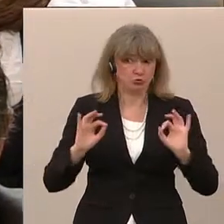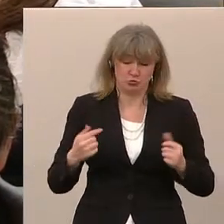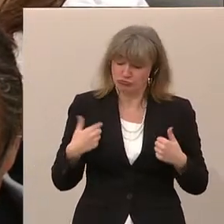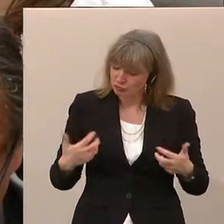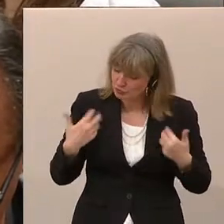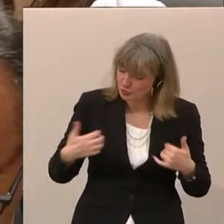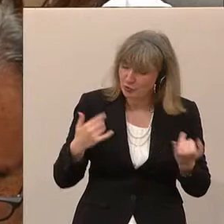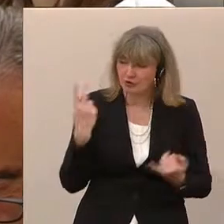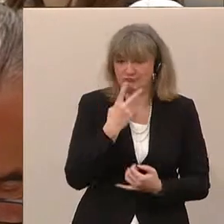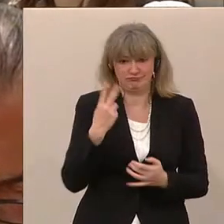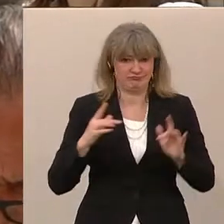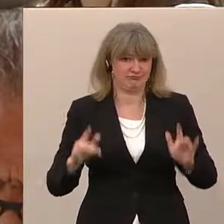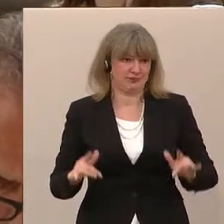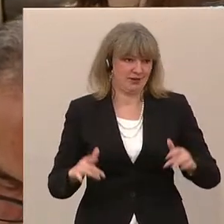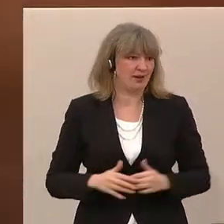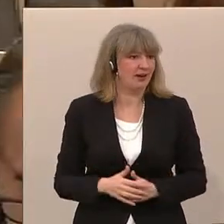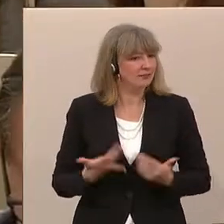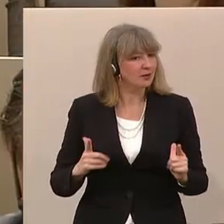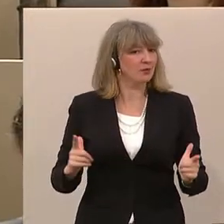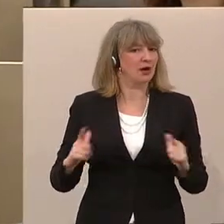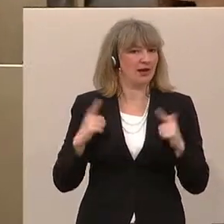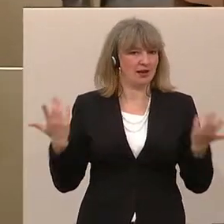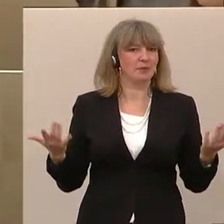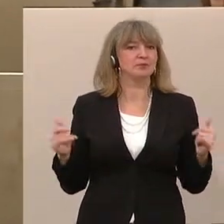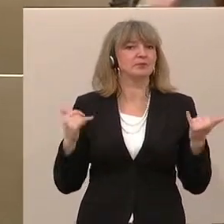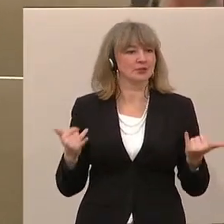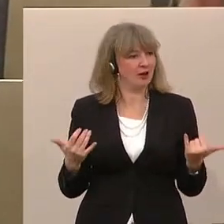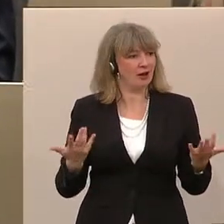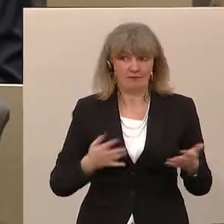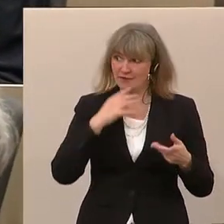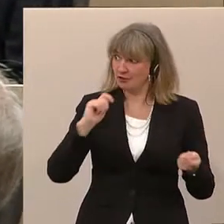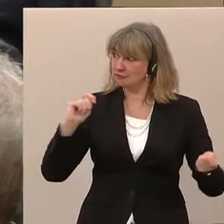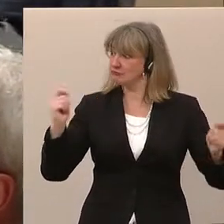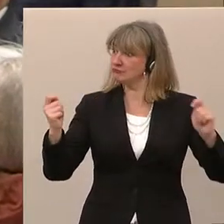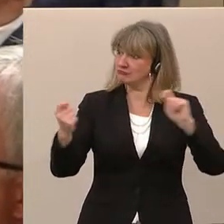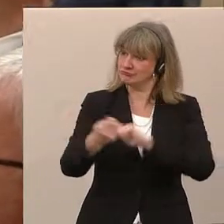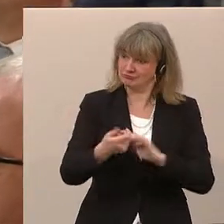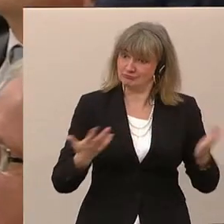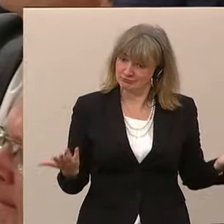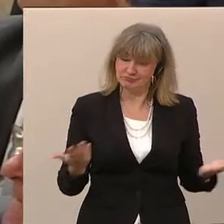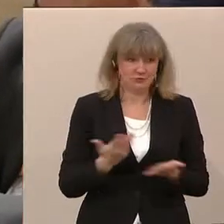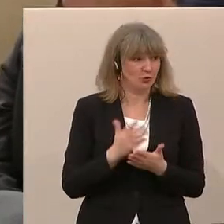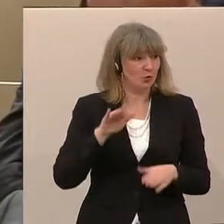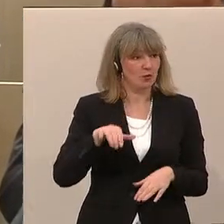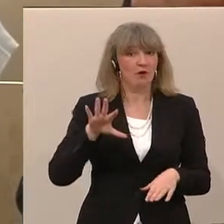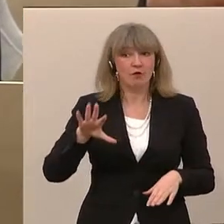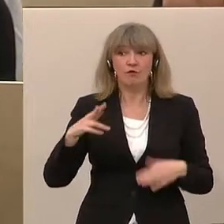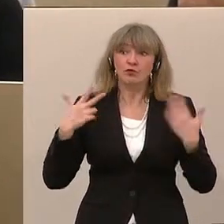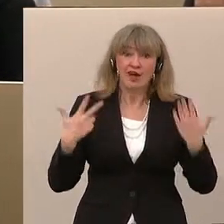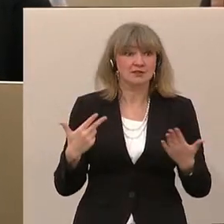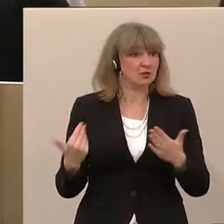einen natürlich, wenn man erlebt, wie viel da sich auch bewegt. Und es sind, glaube ich, über 85